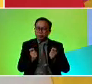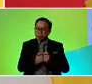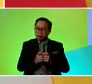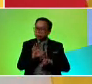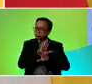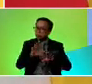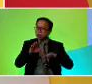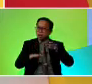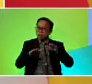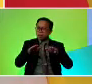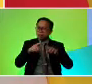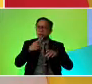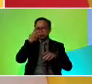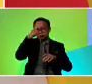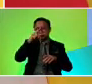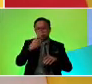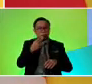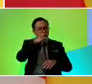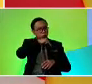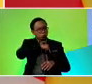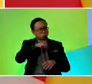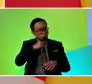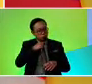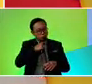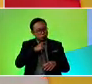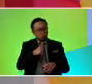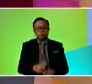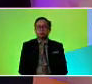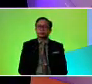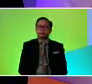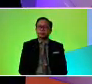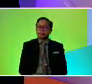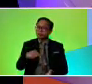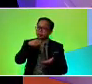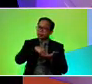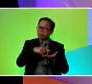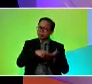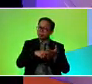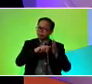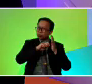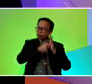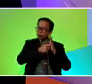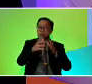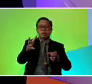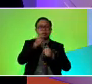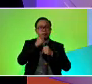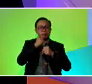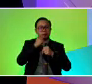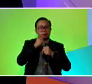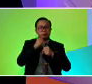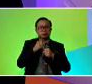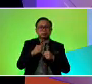adil demi kepentingan dan keuntungan diri sendiri Oke Kak sini kata kuncinya adalah mengambil kesempatan